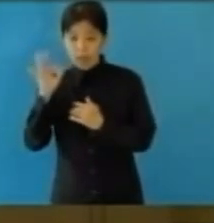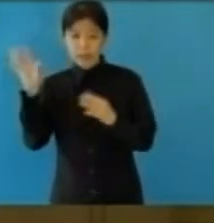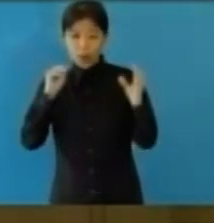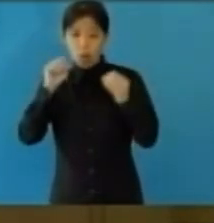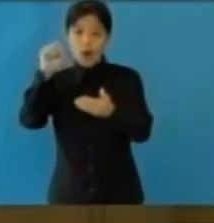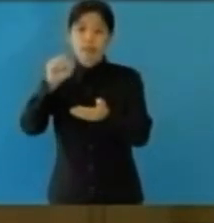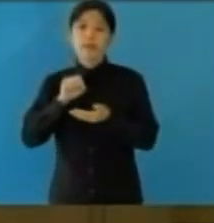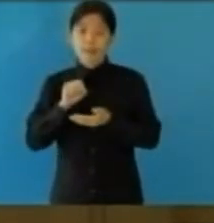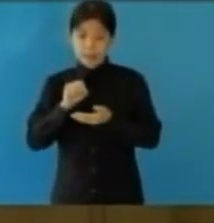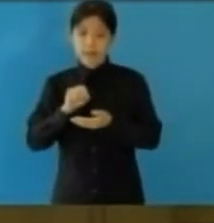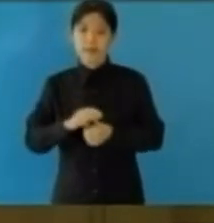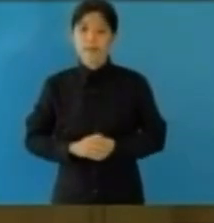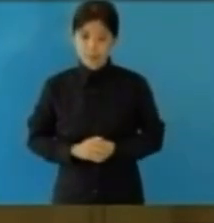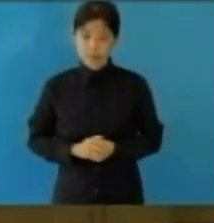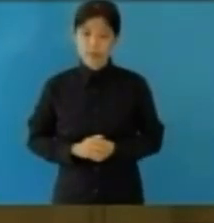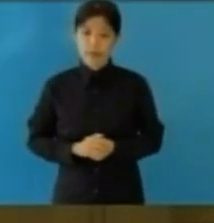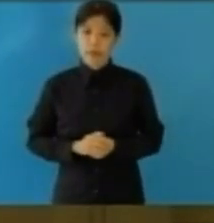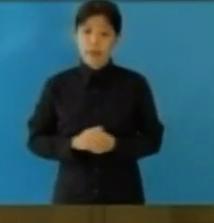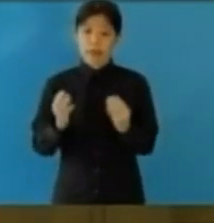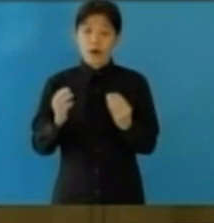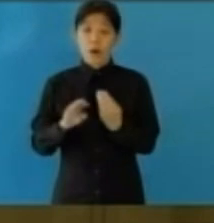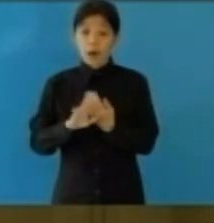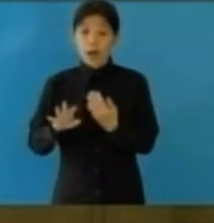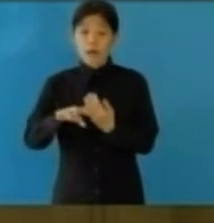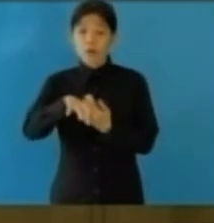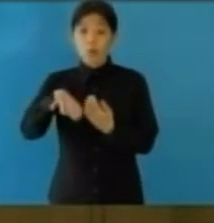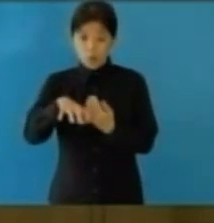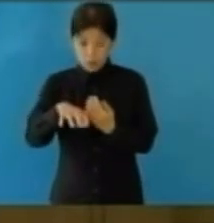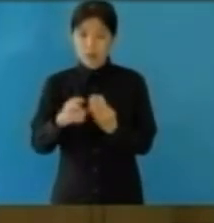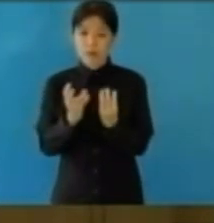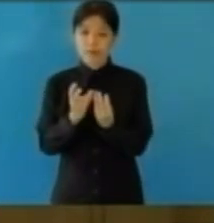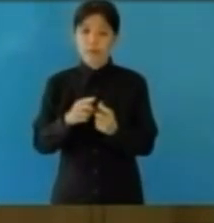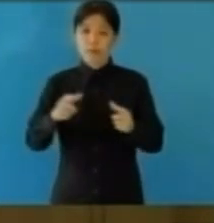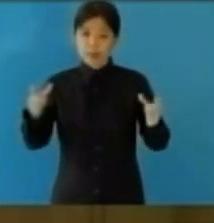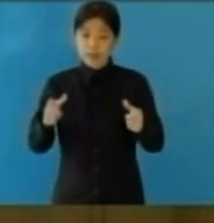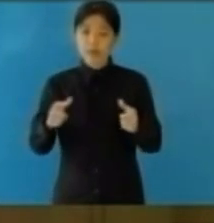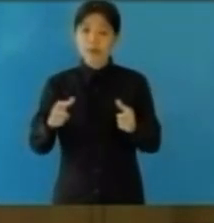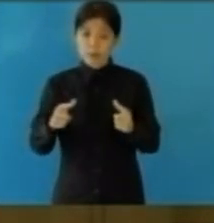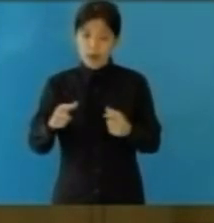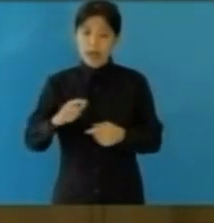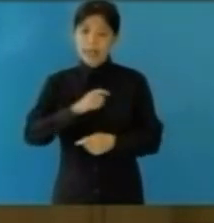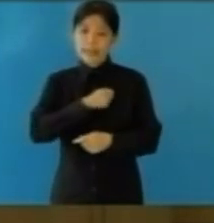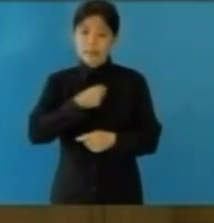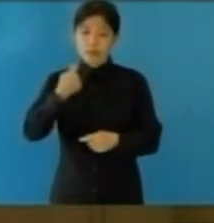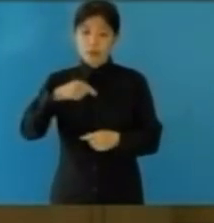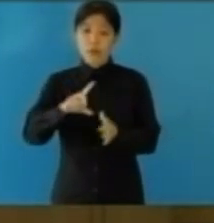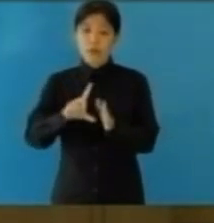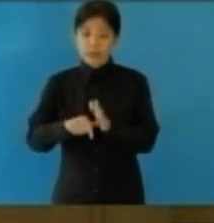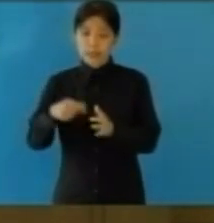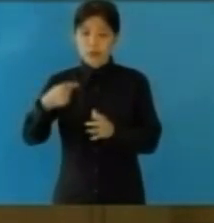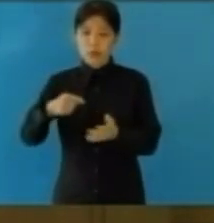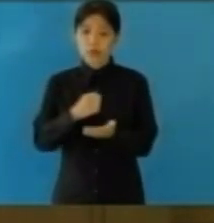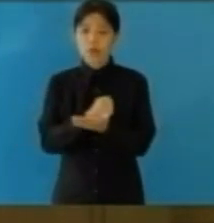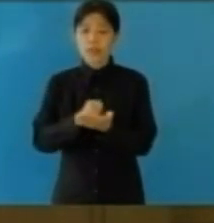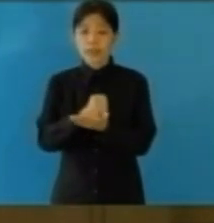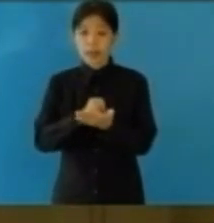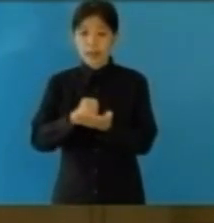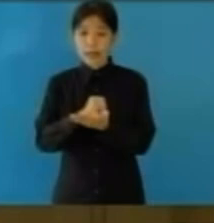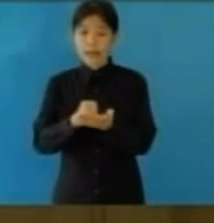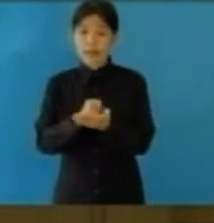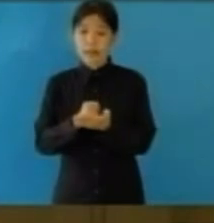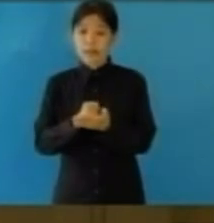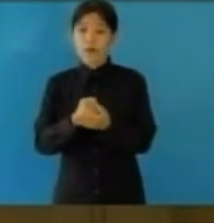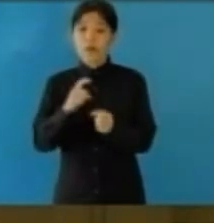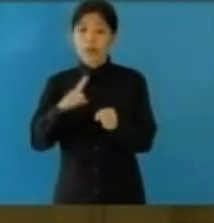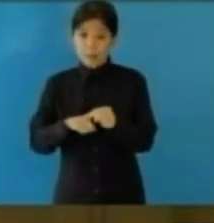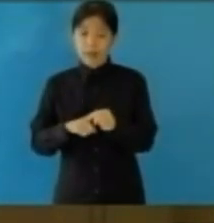校で不登校児童生徒の数が増加していることを踏まえると、義務教育段階における教育機会を確保するための選択肢の一つで